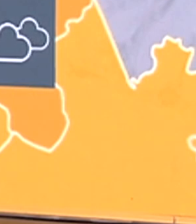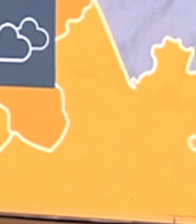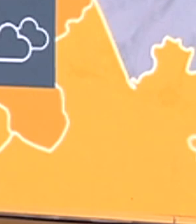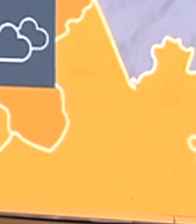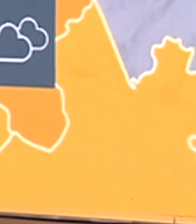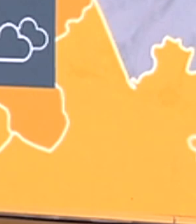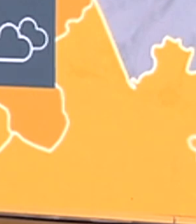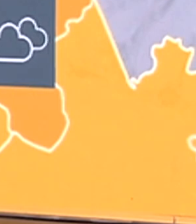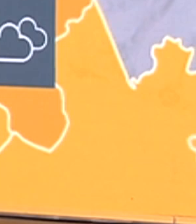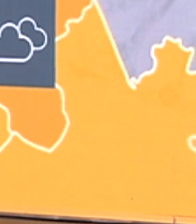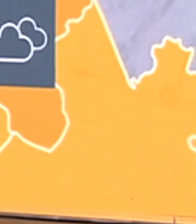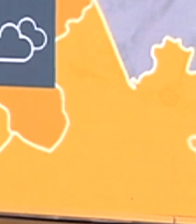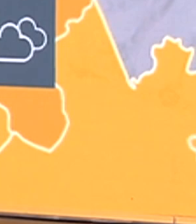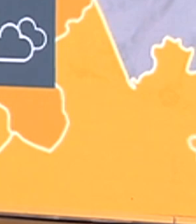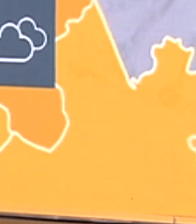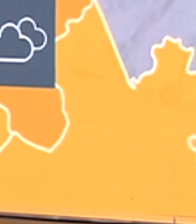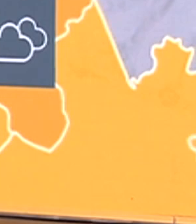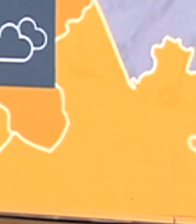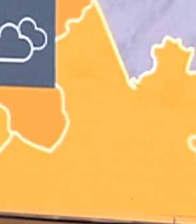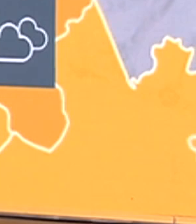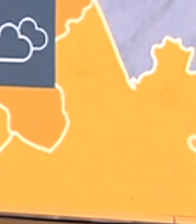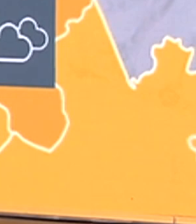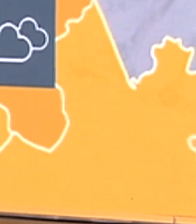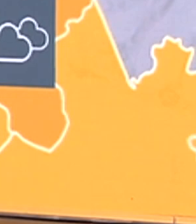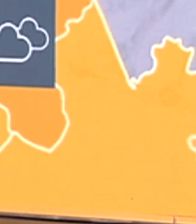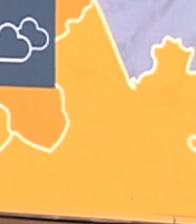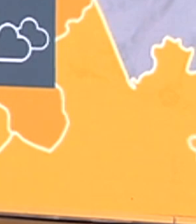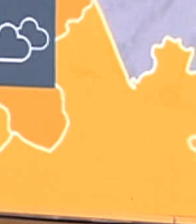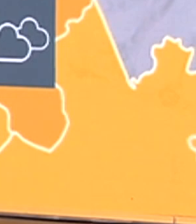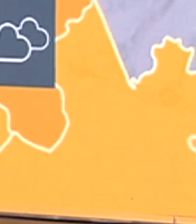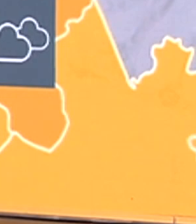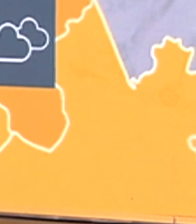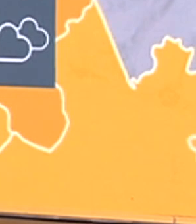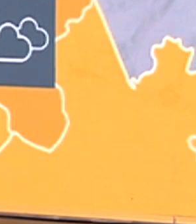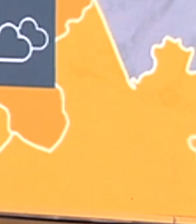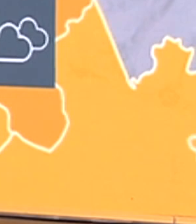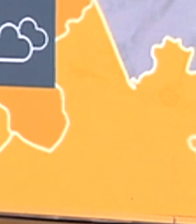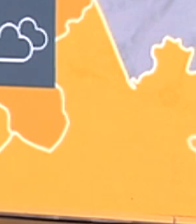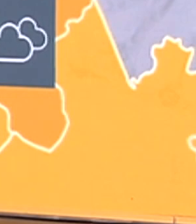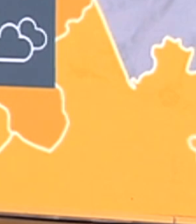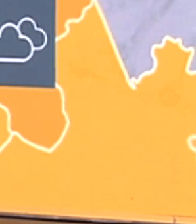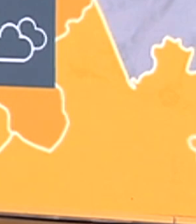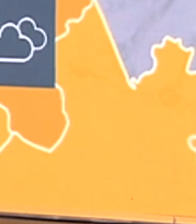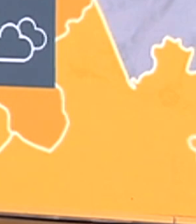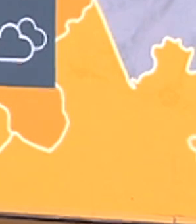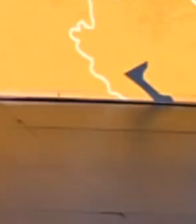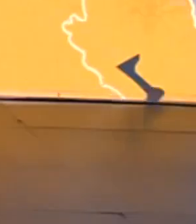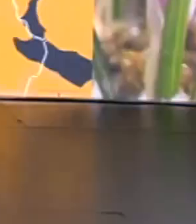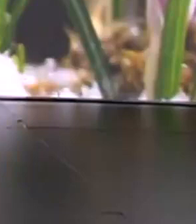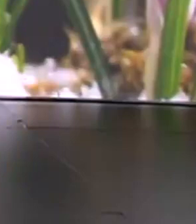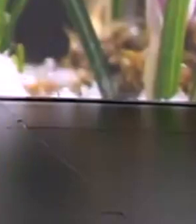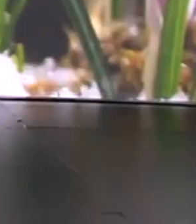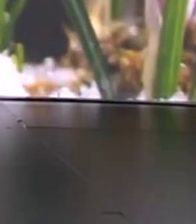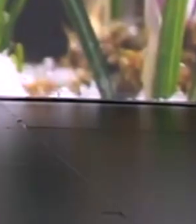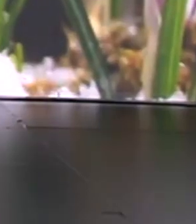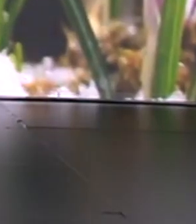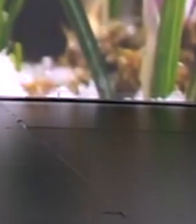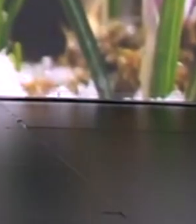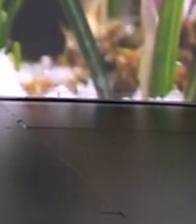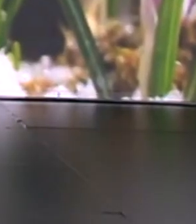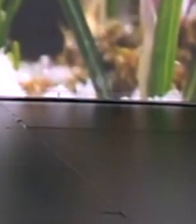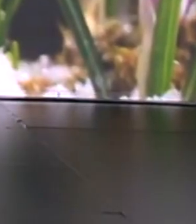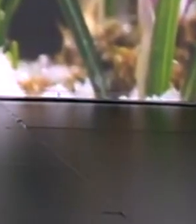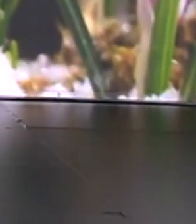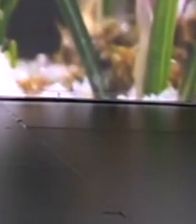-6, түнде -10, Павлодарда күн бұлттанып, термометр бағаны күндіз 4, түнде 12 градусқа төмендейді. Қарағандыда қар